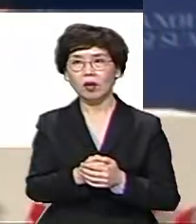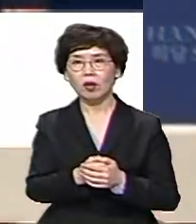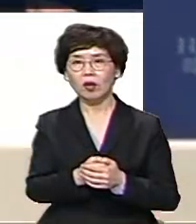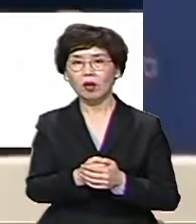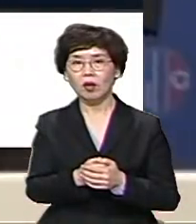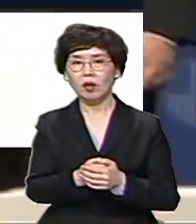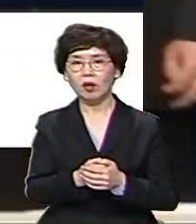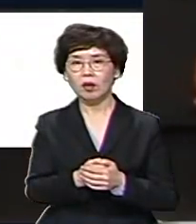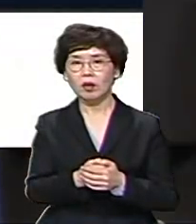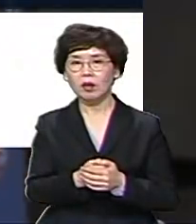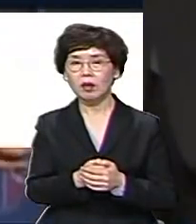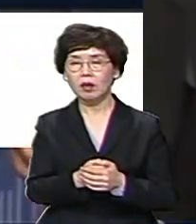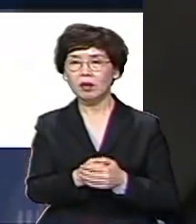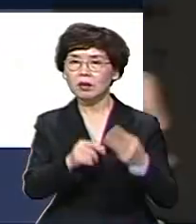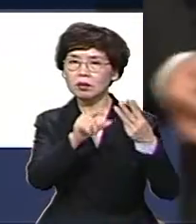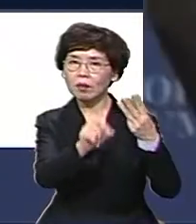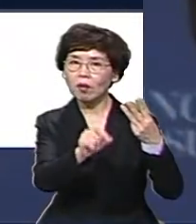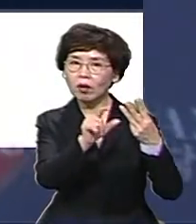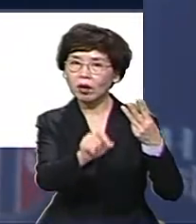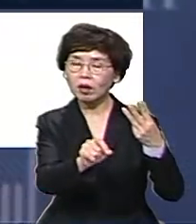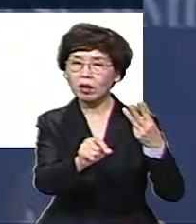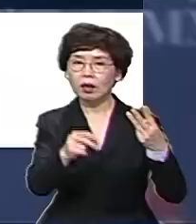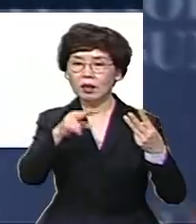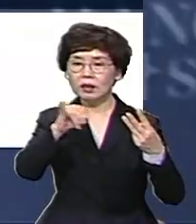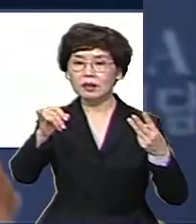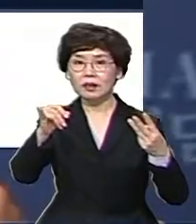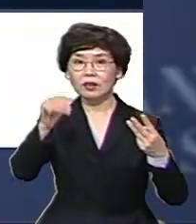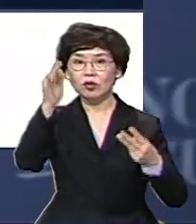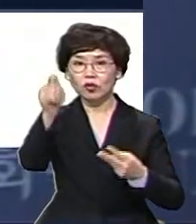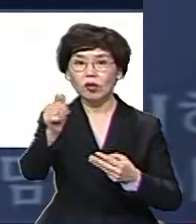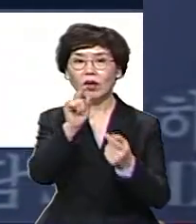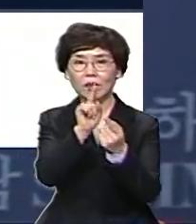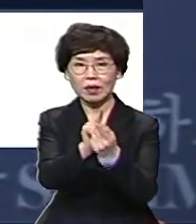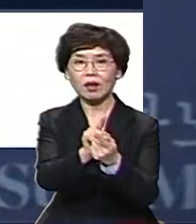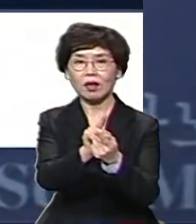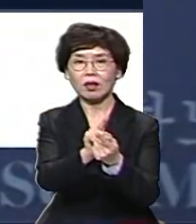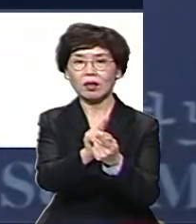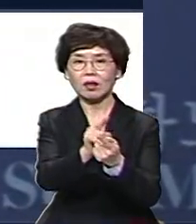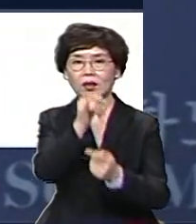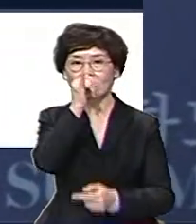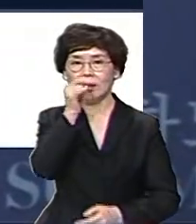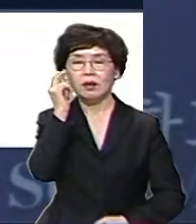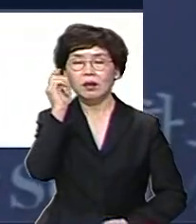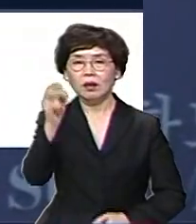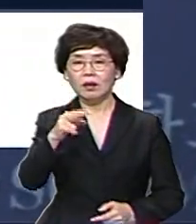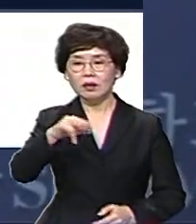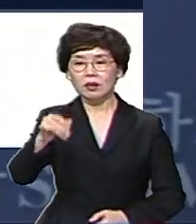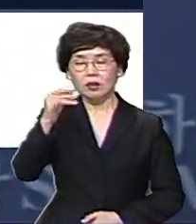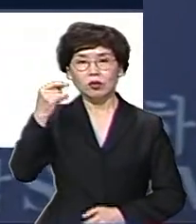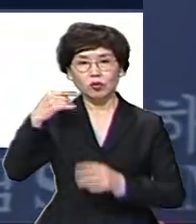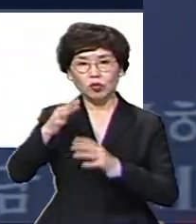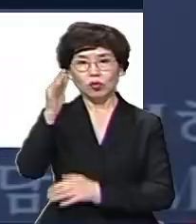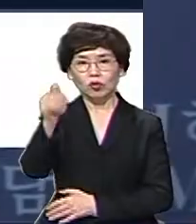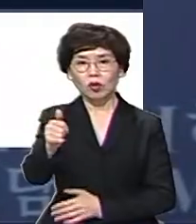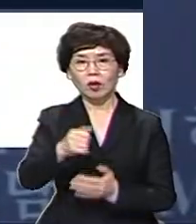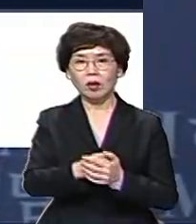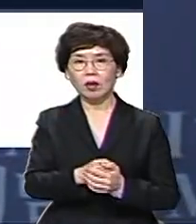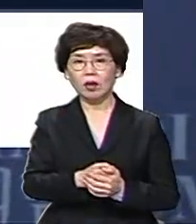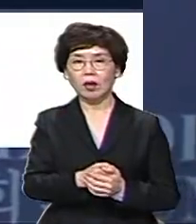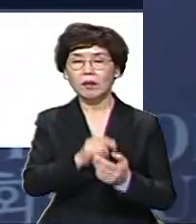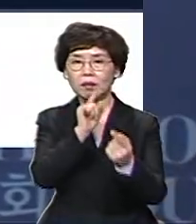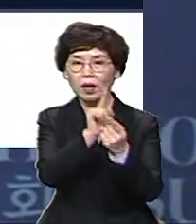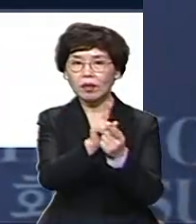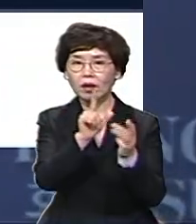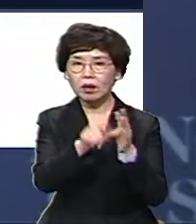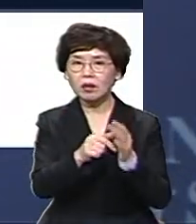어제 만나셨습니다. 그리고 중국에 대한 얘기가 나왔나요? 그리고 어떤 얘기를 해주실 수 있겠습니까? 중국에 대해서. 그리고